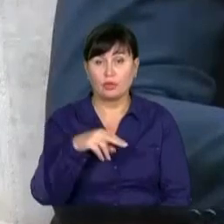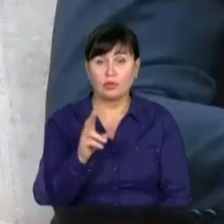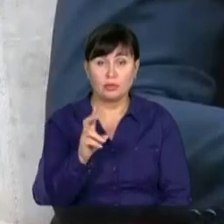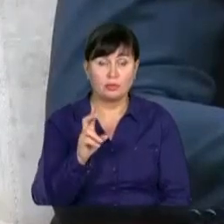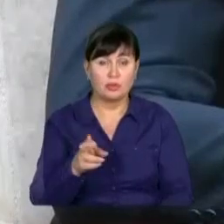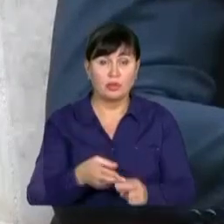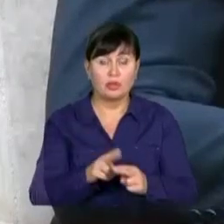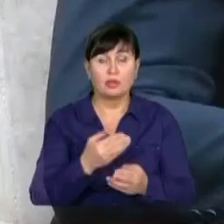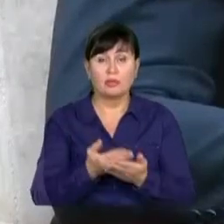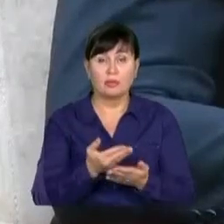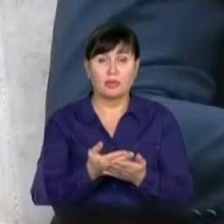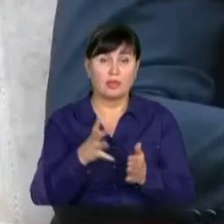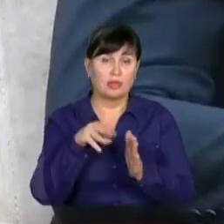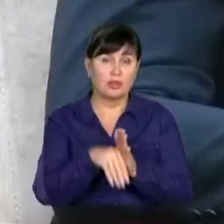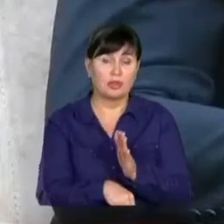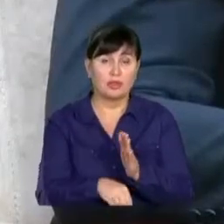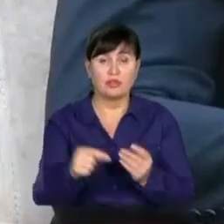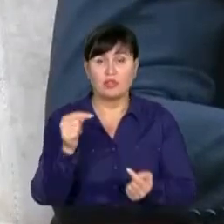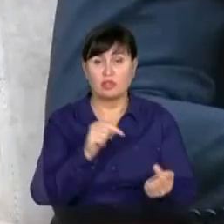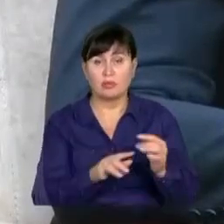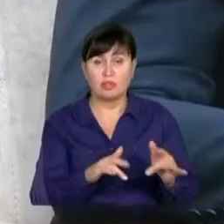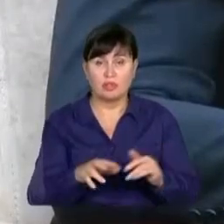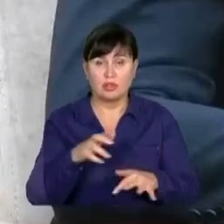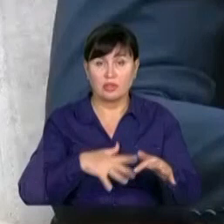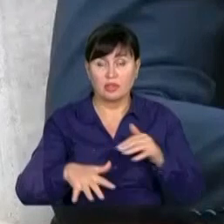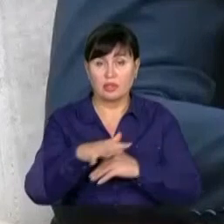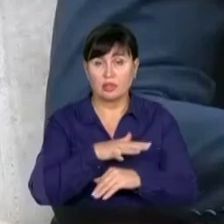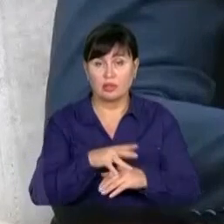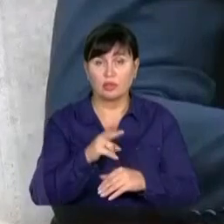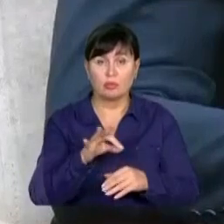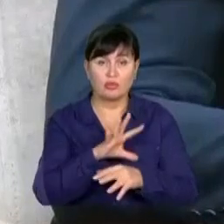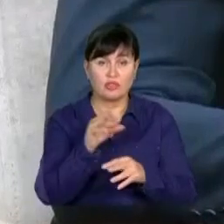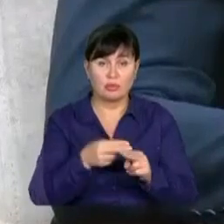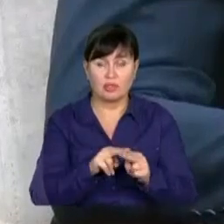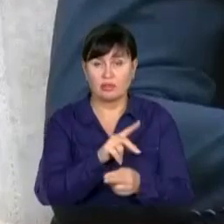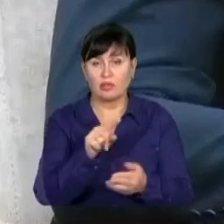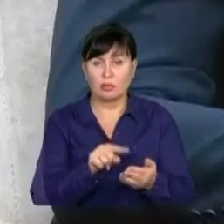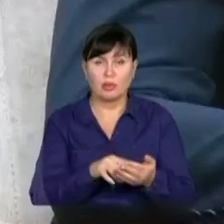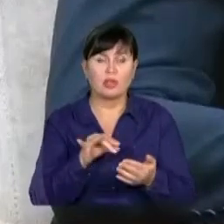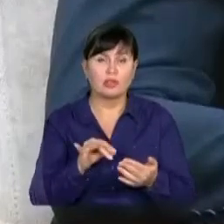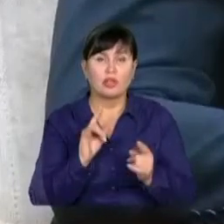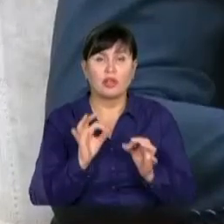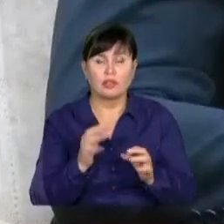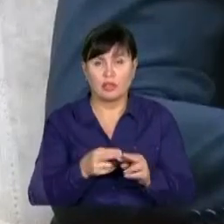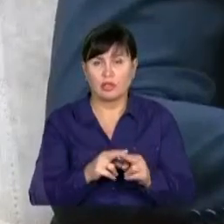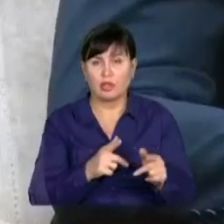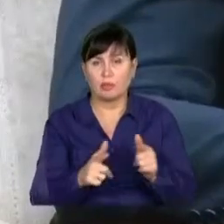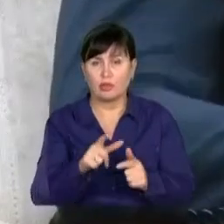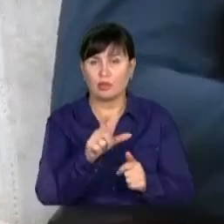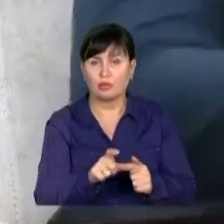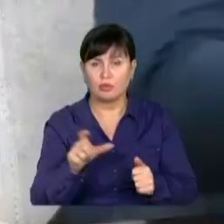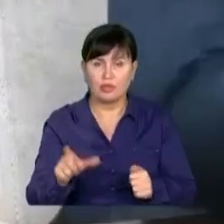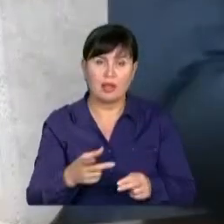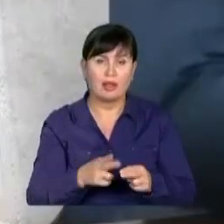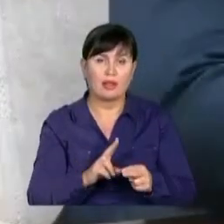оно предполагает взаимодействие со странами ОДКБ по всем этим вопросам. И, конечно же, это и подготовка кадров, это